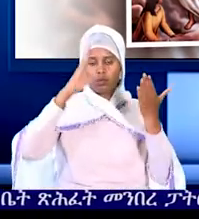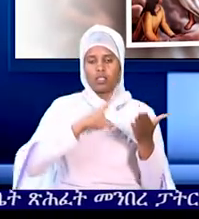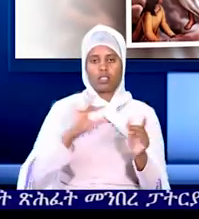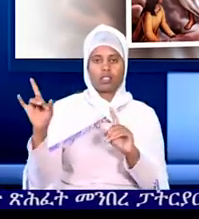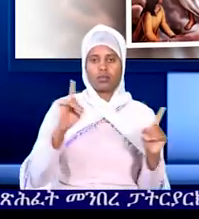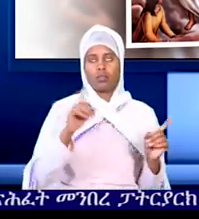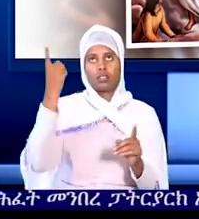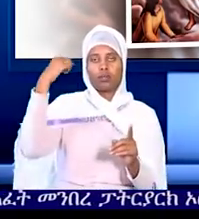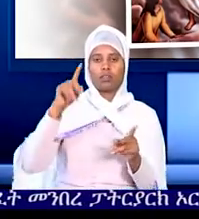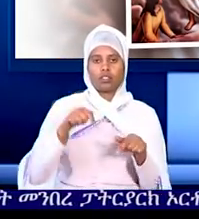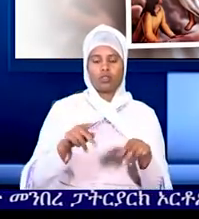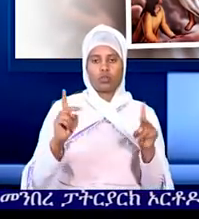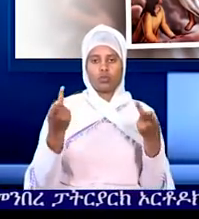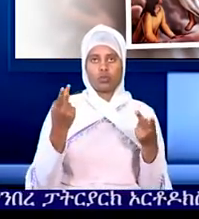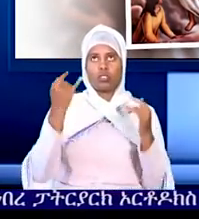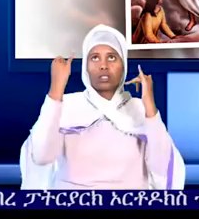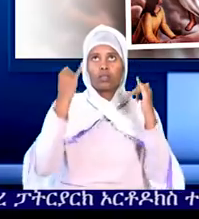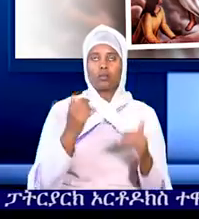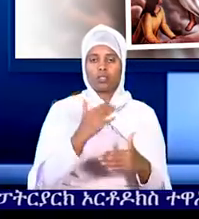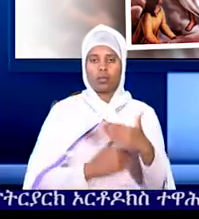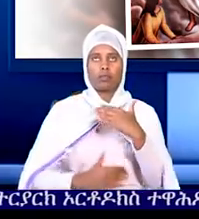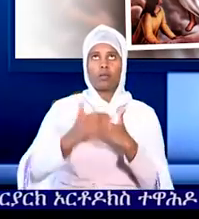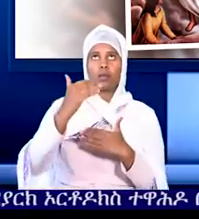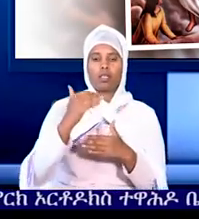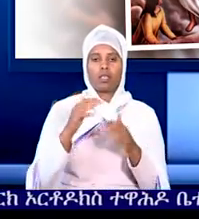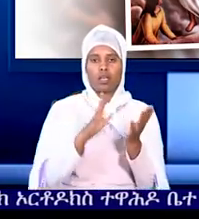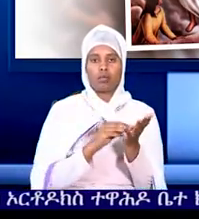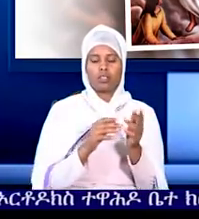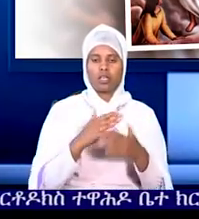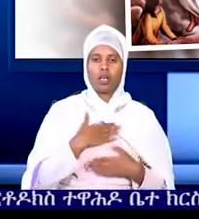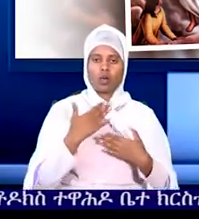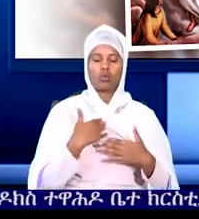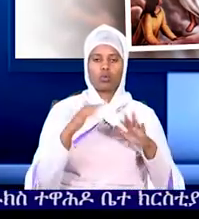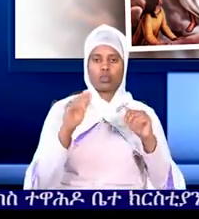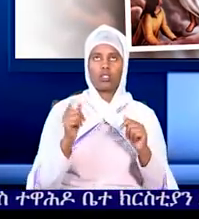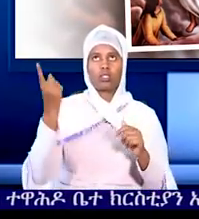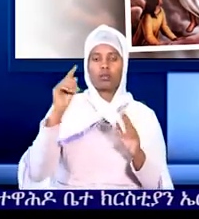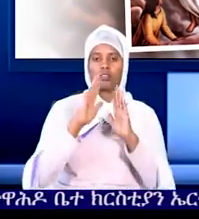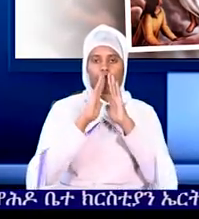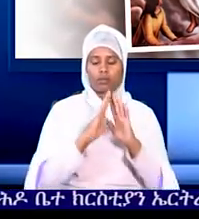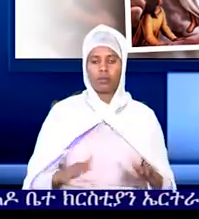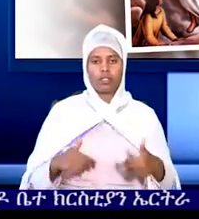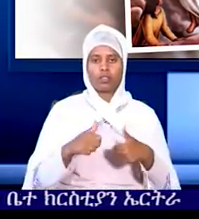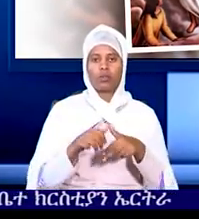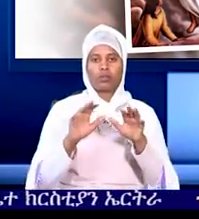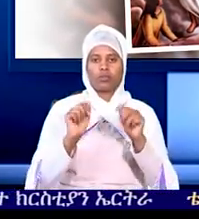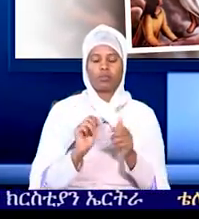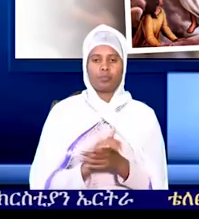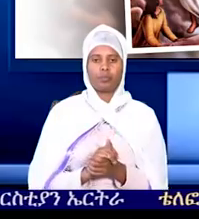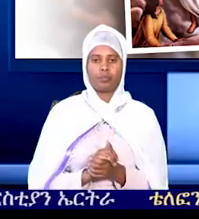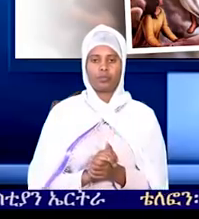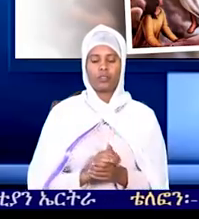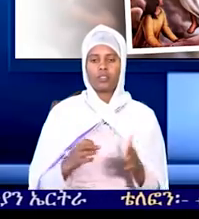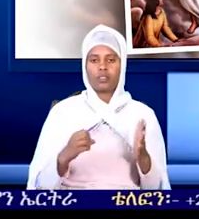كريستوس نذكرنا نبر ذلنا هزبك ذيابير حجوين كبرق عف سمايات أمدر المحاقوس كخدلنا قدس